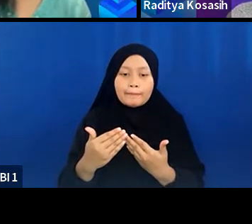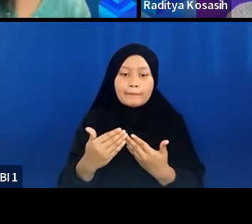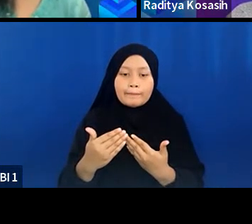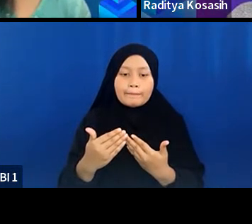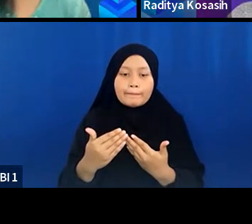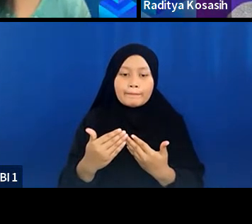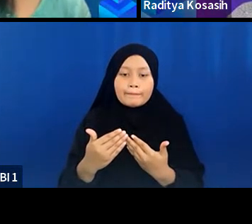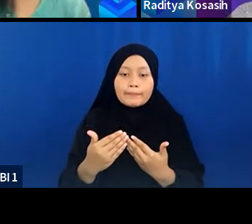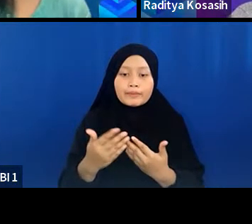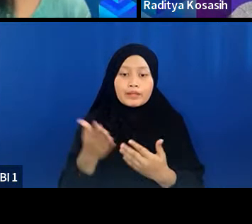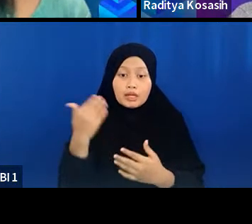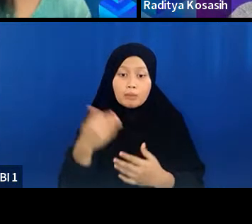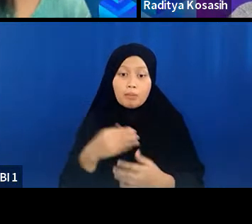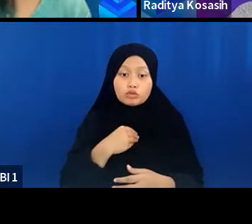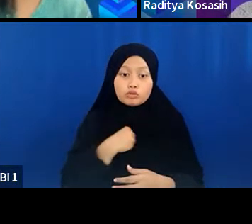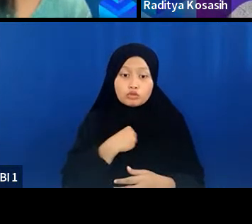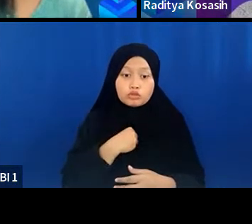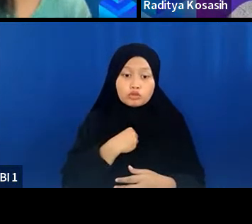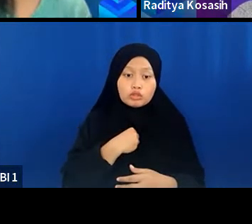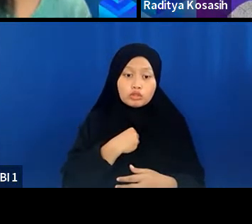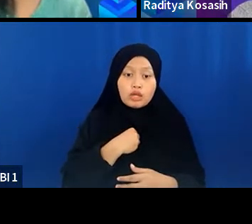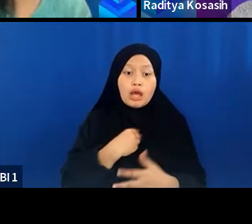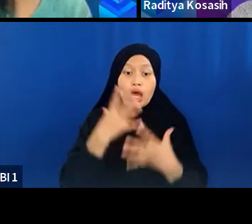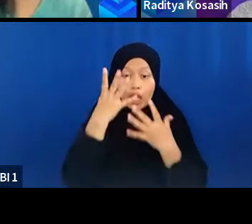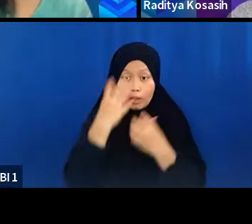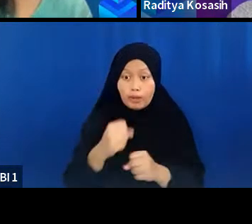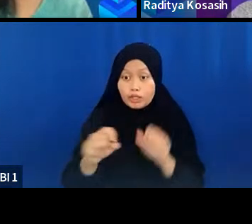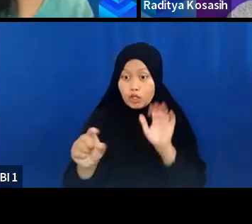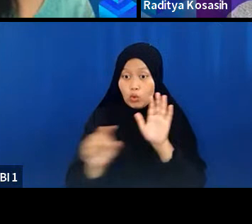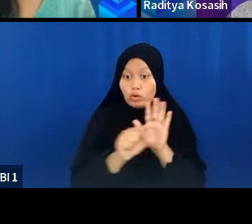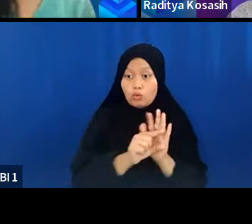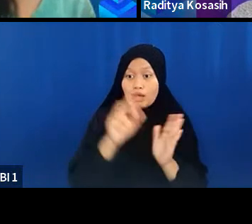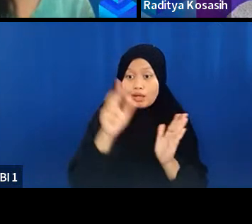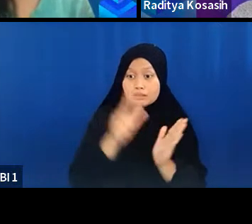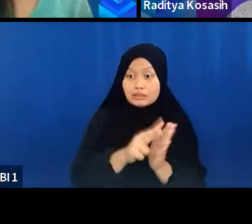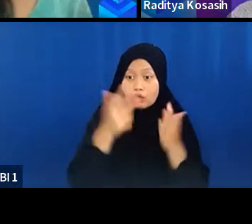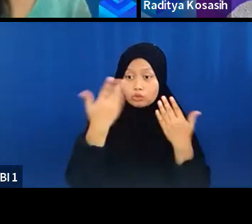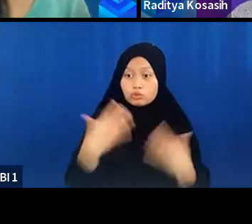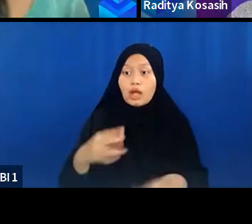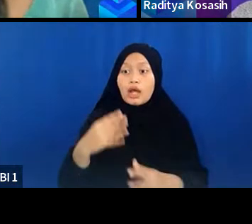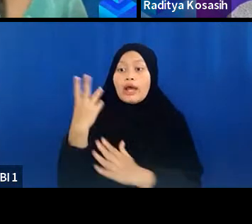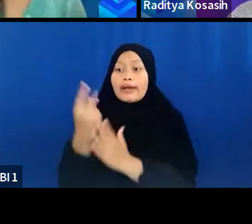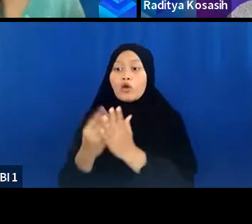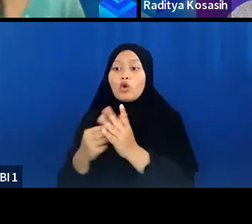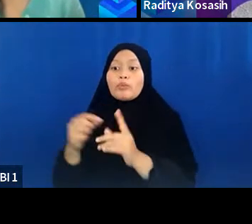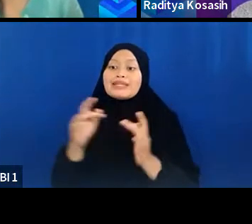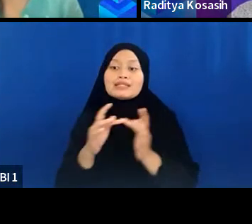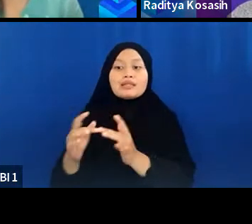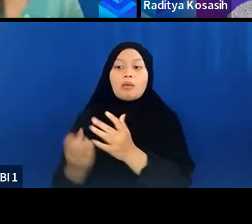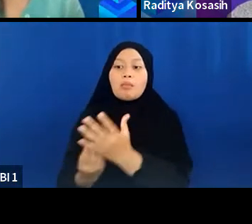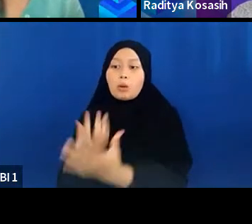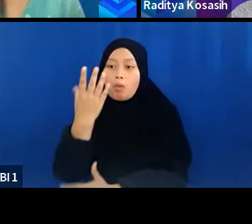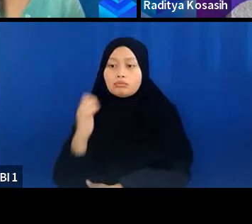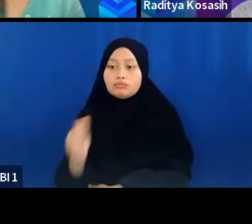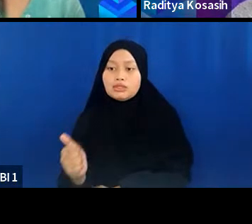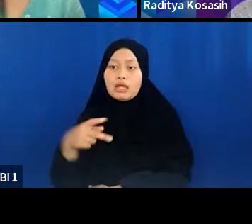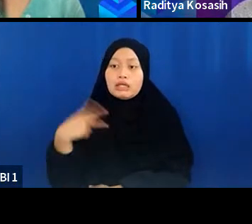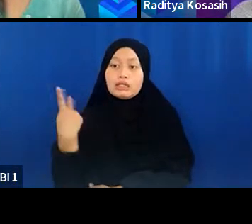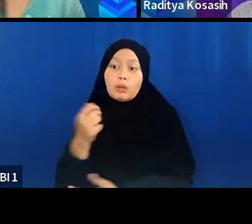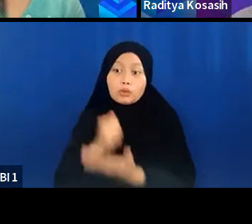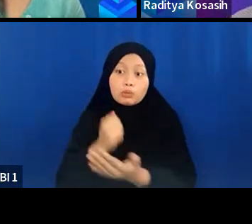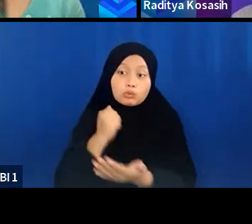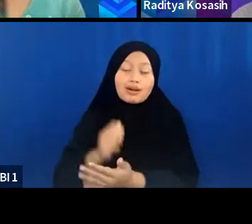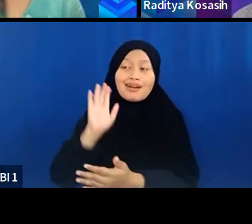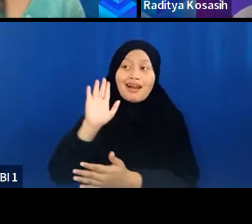dimaksud jadi justru yang harapannya dengan adanya undang-undang ini ekonomi DJ Hai berkembang itu benar-benar di